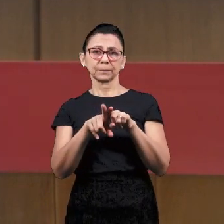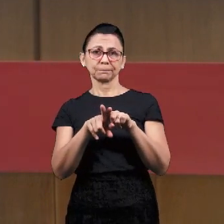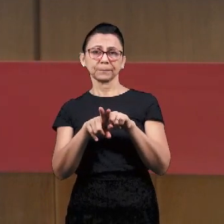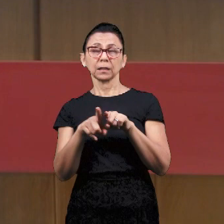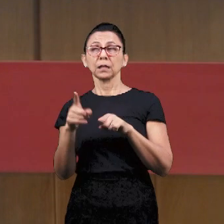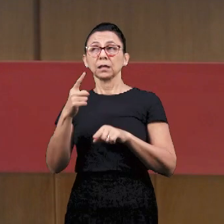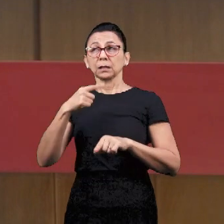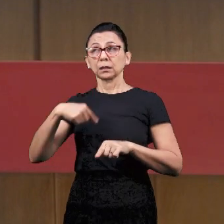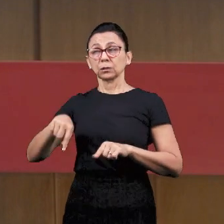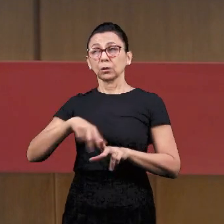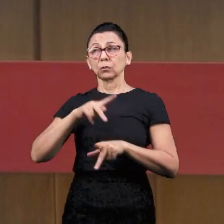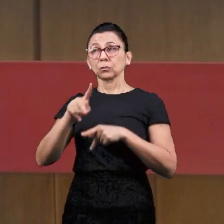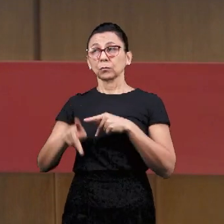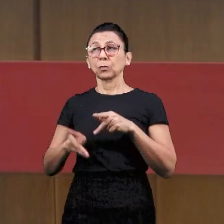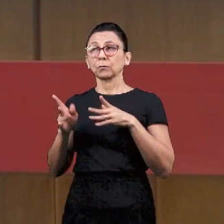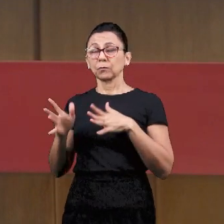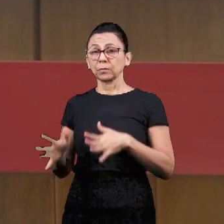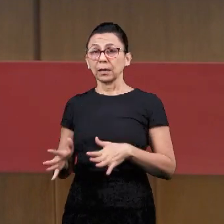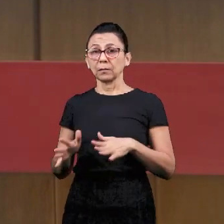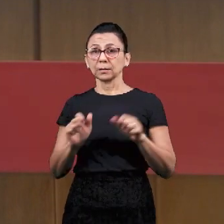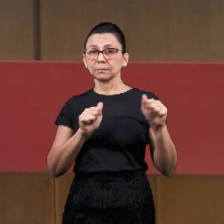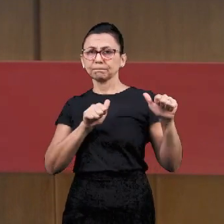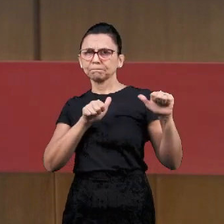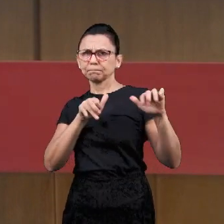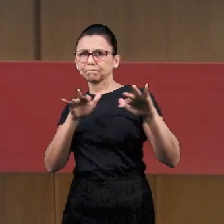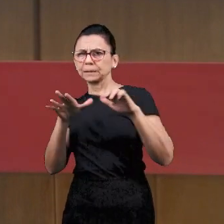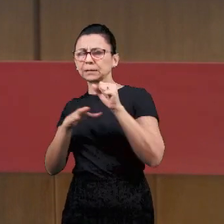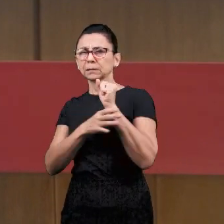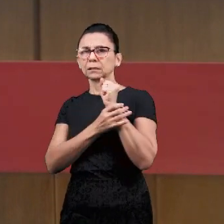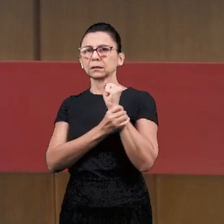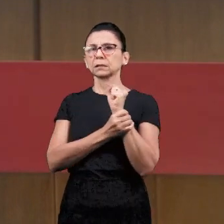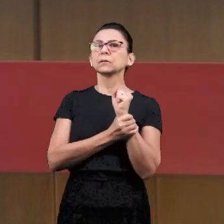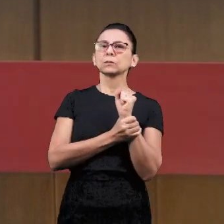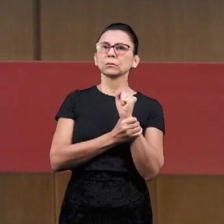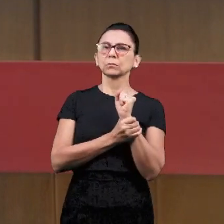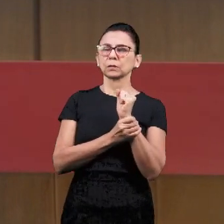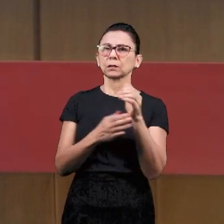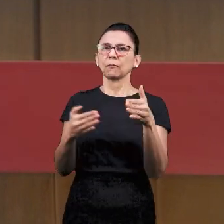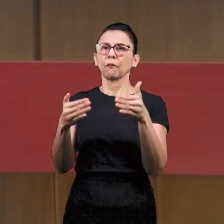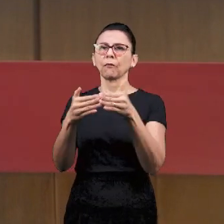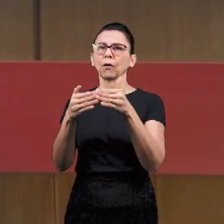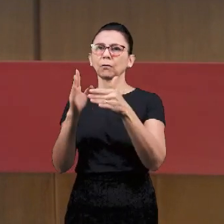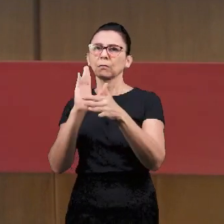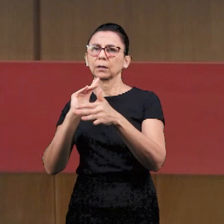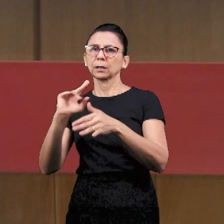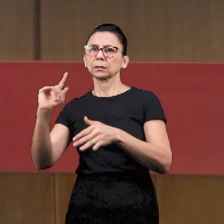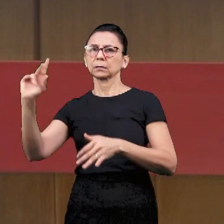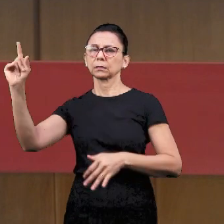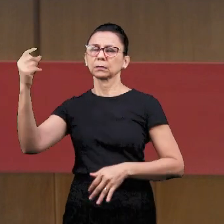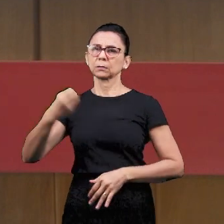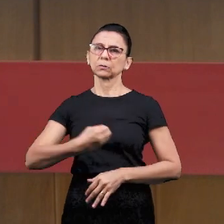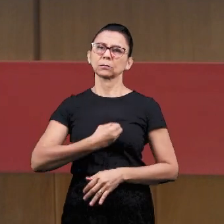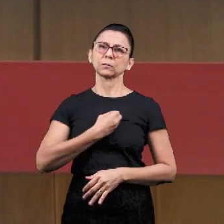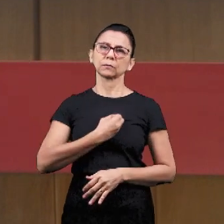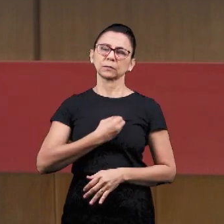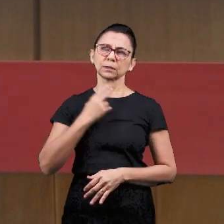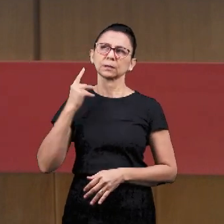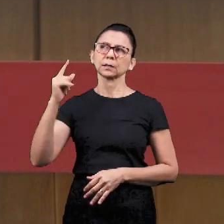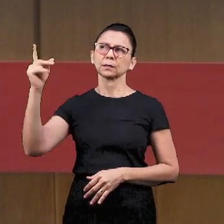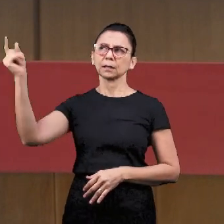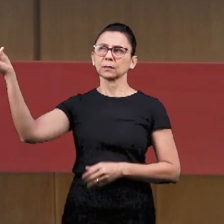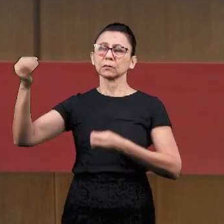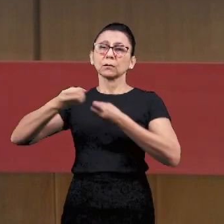marche sûre en direction de l'éternité, en direction à la vie éternelle que tu nous